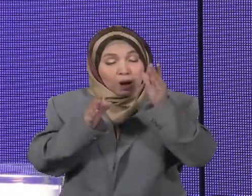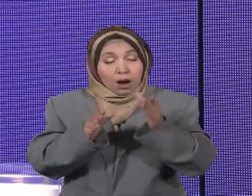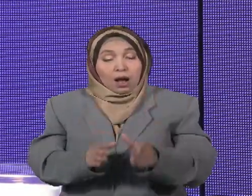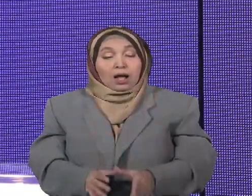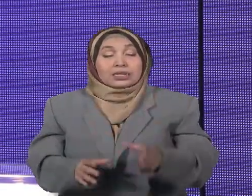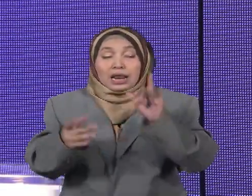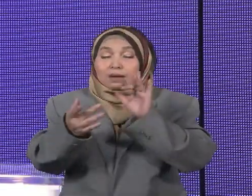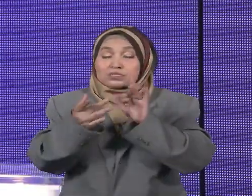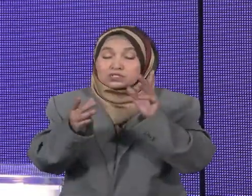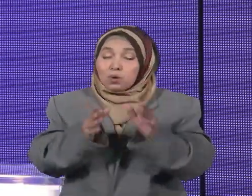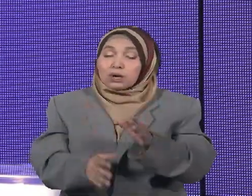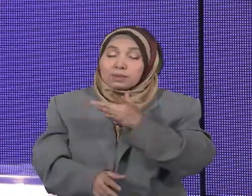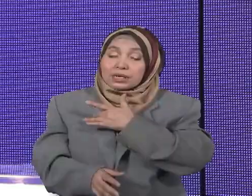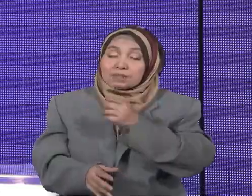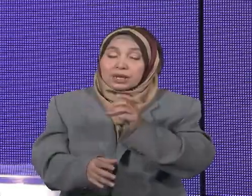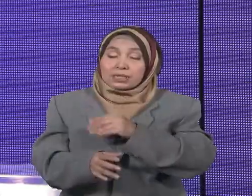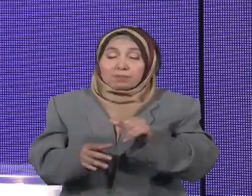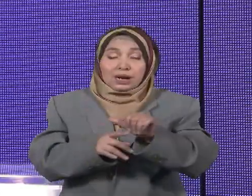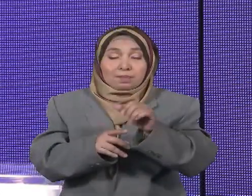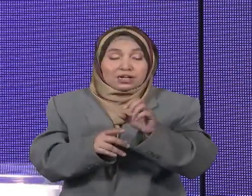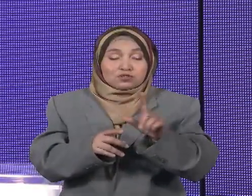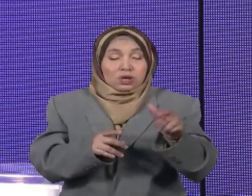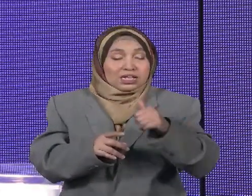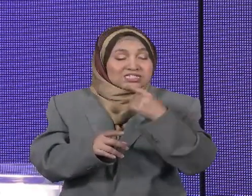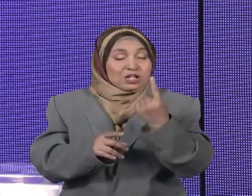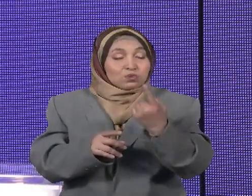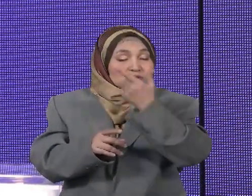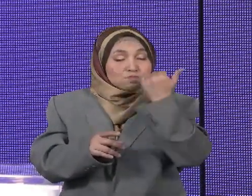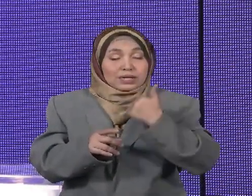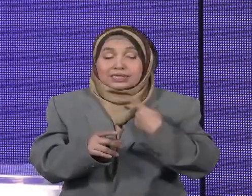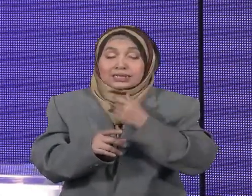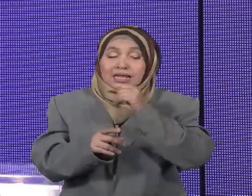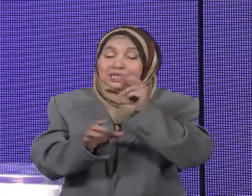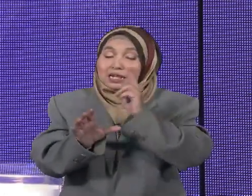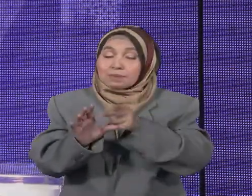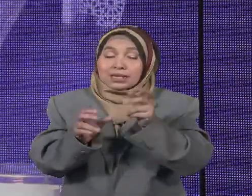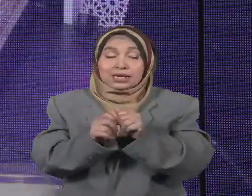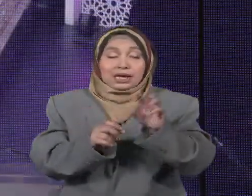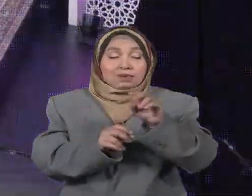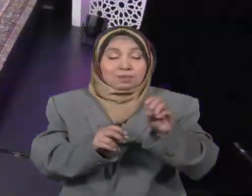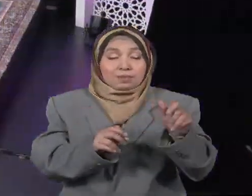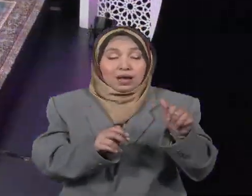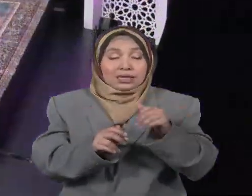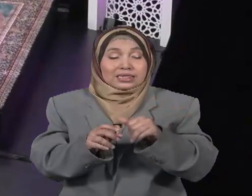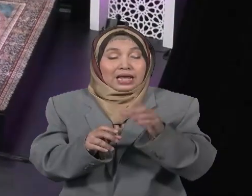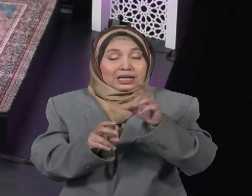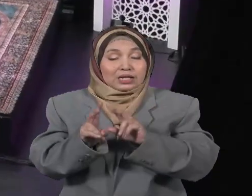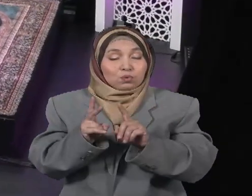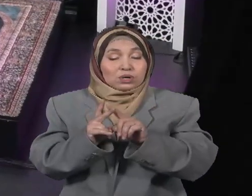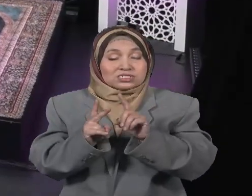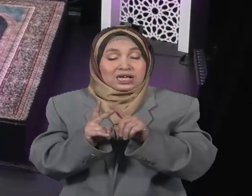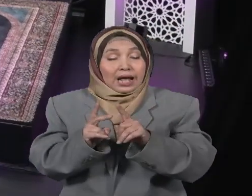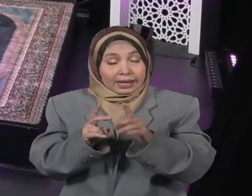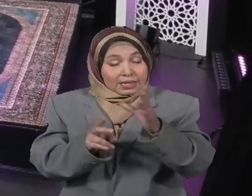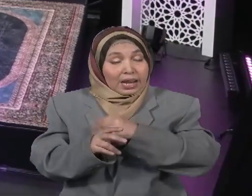dalam konteks ini, satu ialah kita tak sedih pasal kita tak terlibat dengan riba. Betul. Tapi yang keduanya, pasal yahzanun ini dalam bentuk